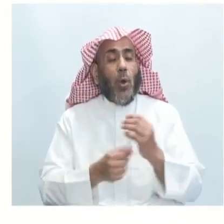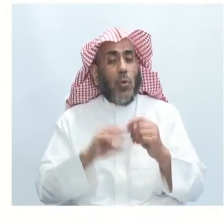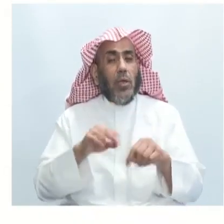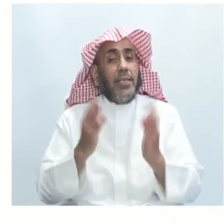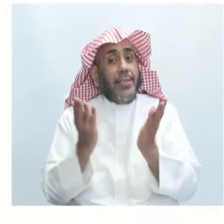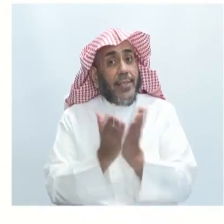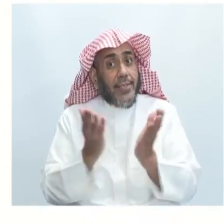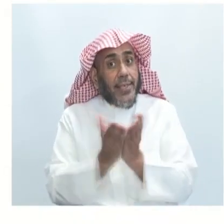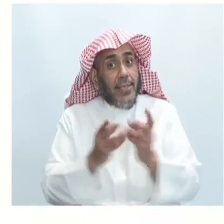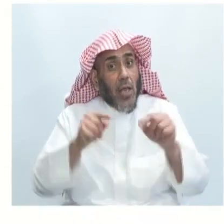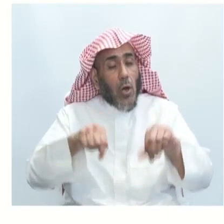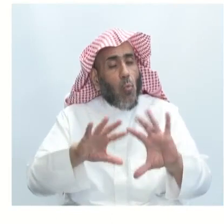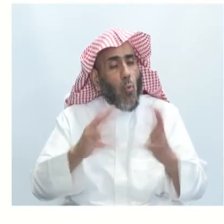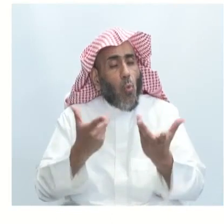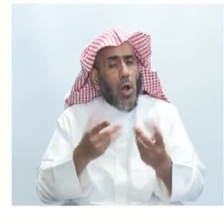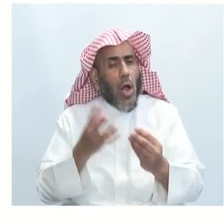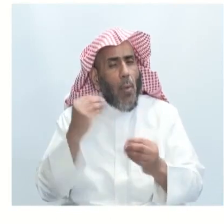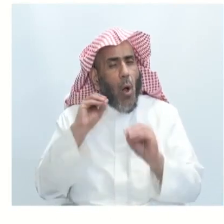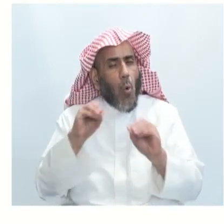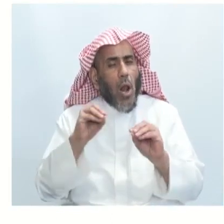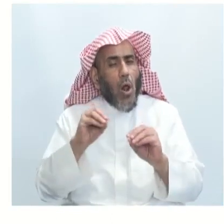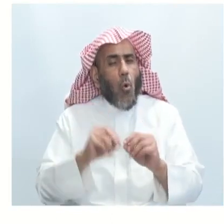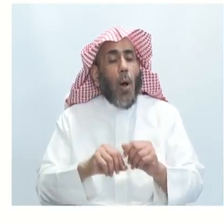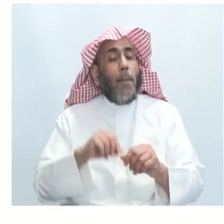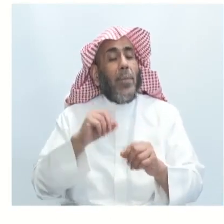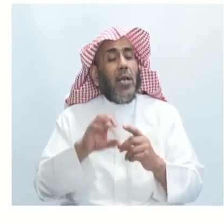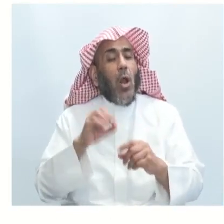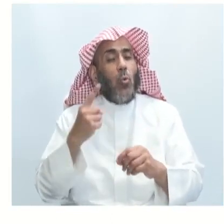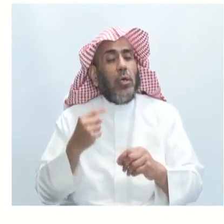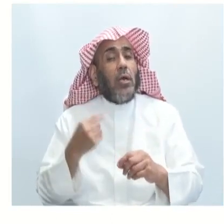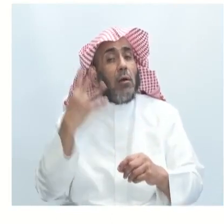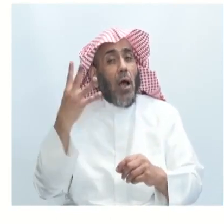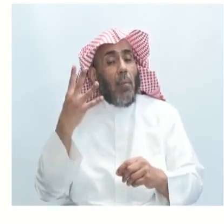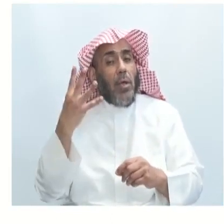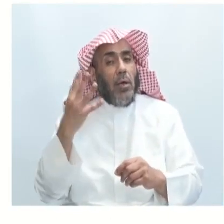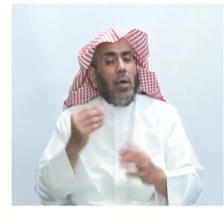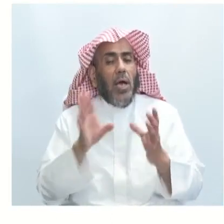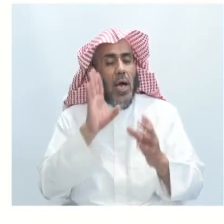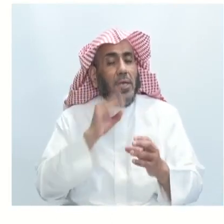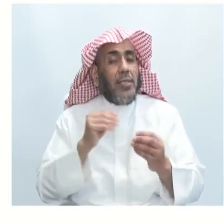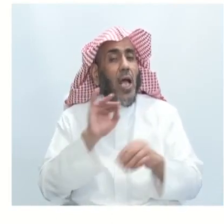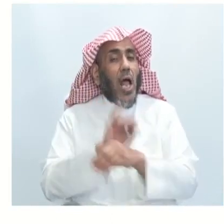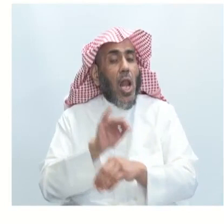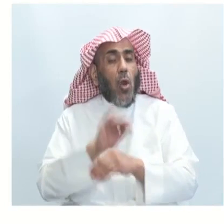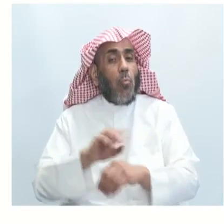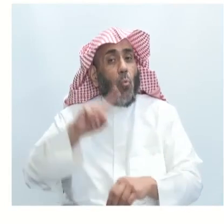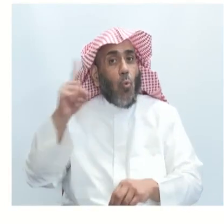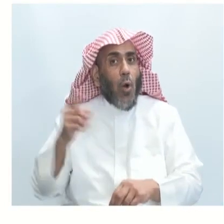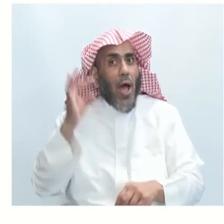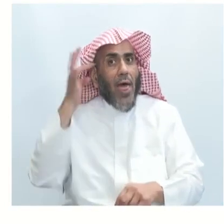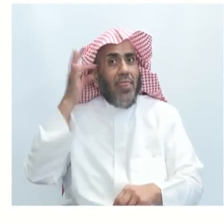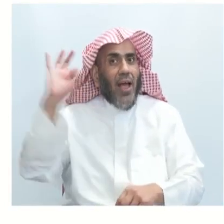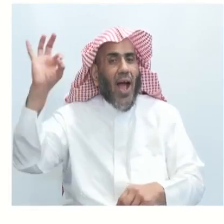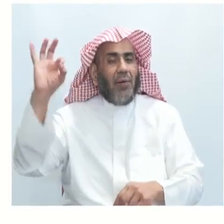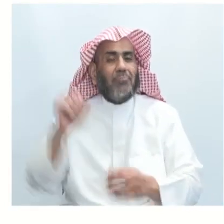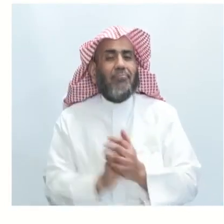درسنا لهذا اليوم كما تعلمون هو من الوحده الرابعه التعلم والذكاء اذا